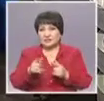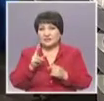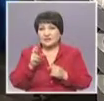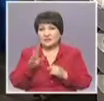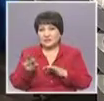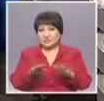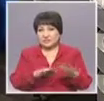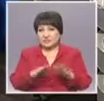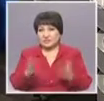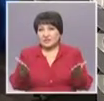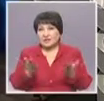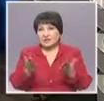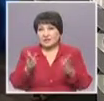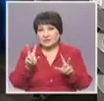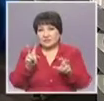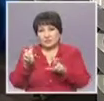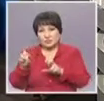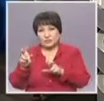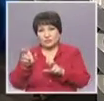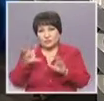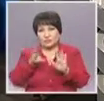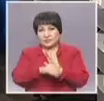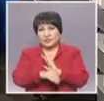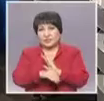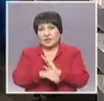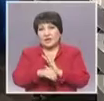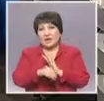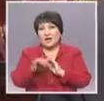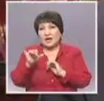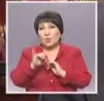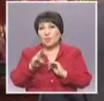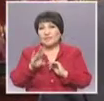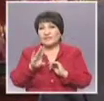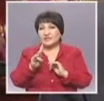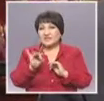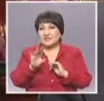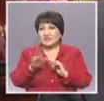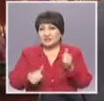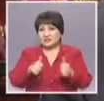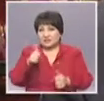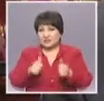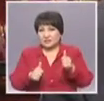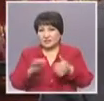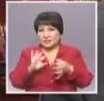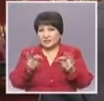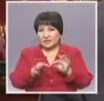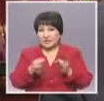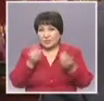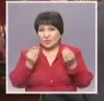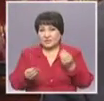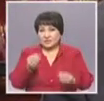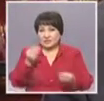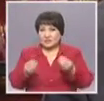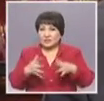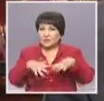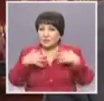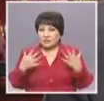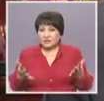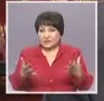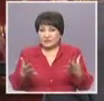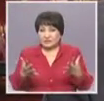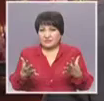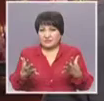қайтадан ақпарат? 2017 жылы қысқы универсиада жарыстары бұл енді олимпиада ойындарынан кейінгі үлкен кешенді жарыс болып